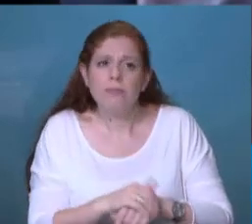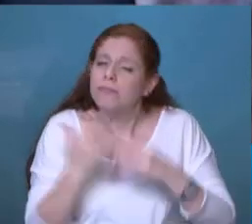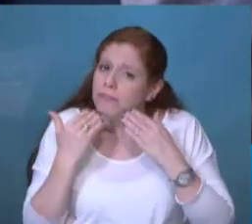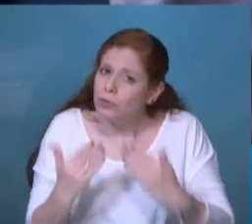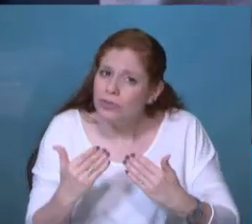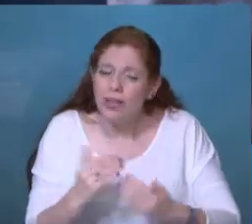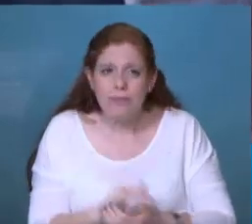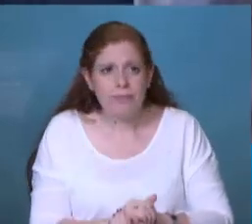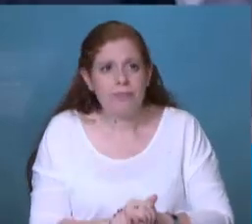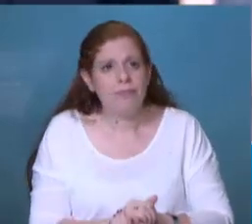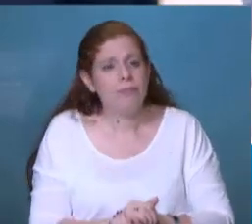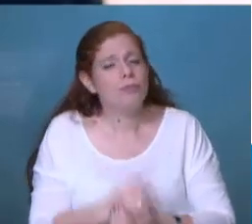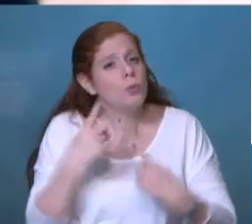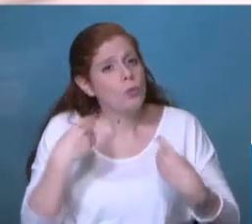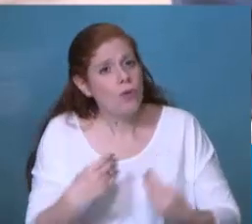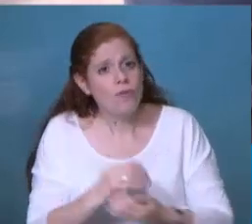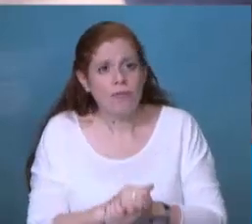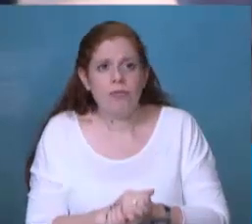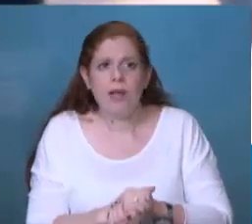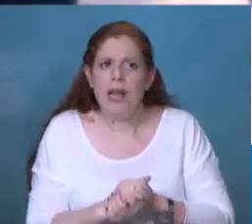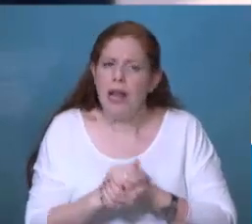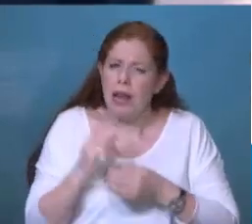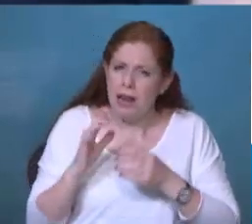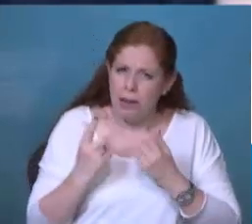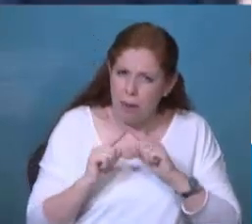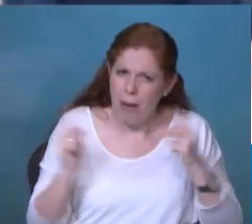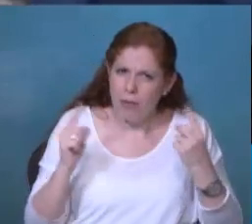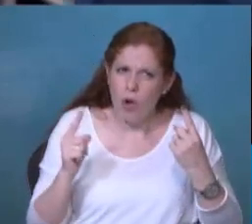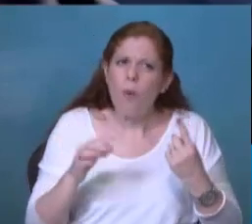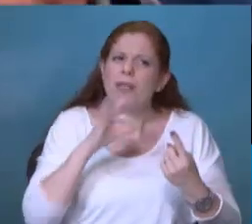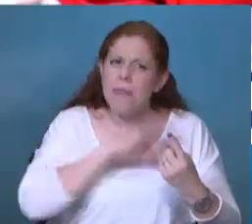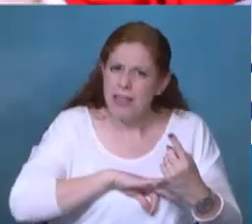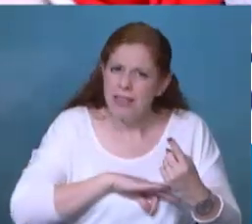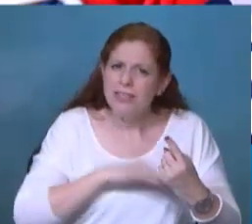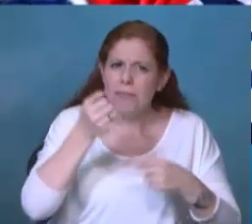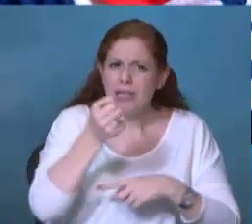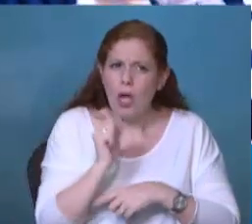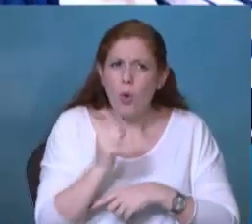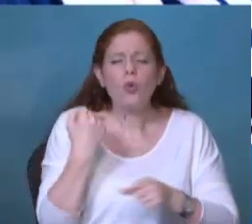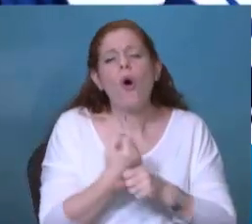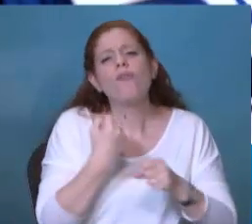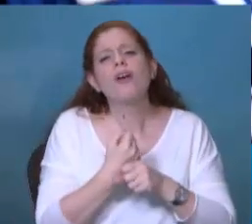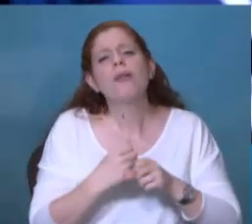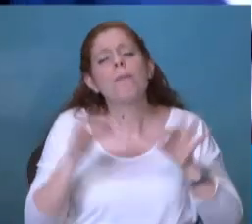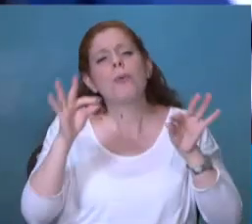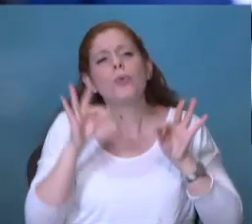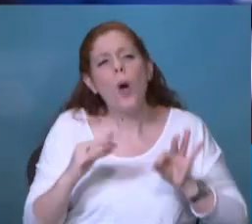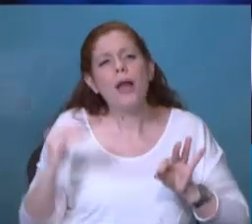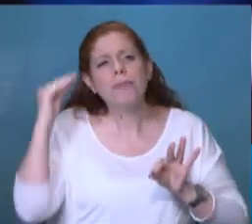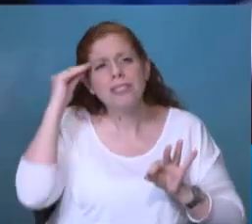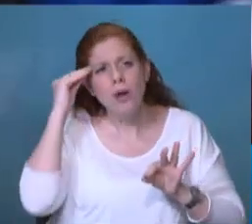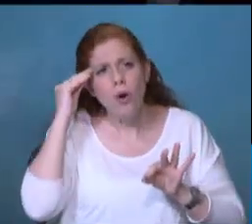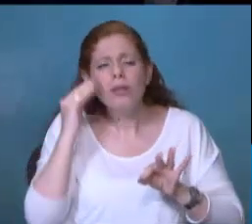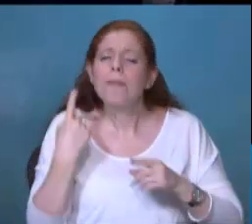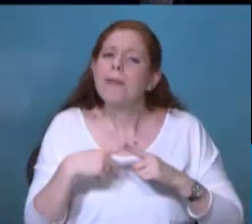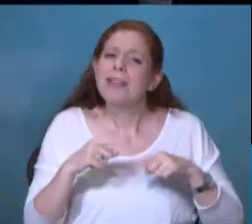Thank you, sir. Nice day. למרבה האירוניה, הוא מתפרנס מתיירות. עובד בדוכן מזכרות בכיכר סן מרקו, מקפיד